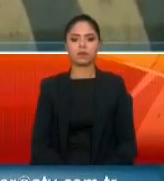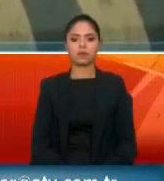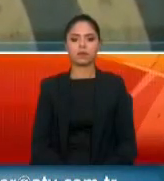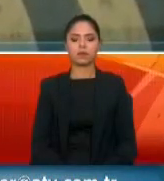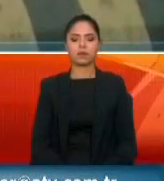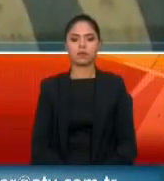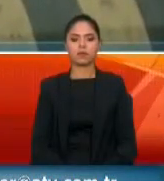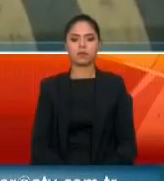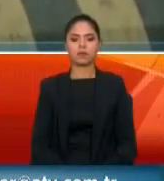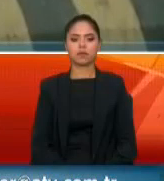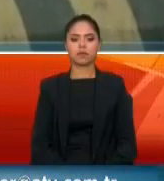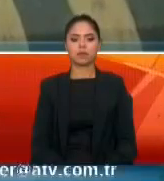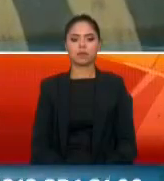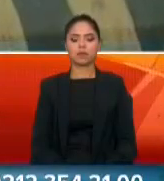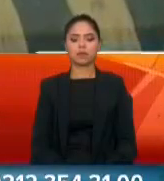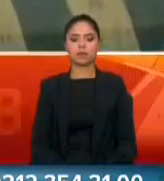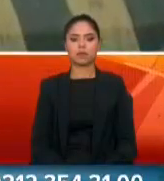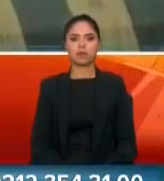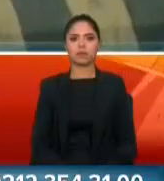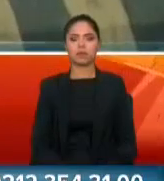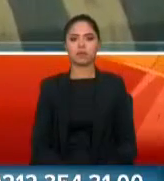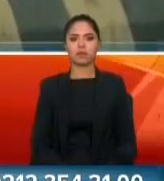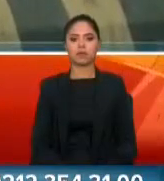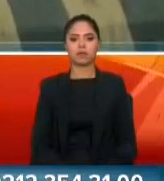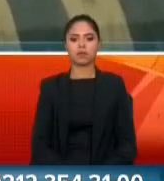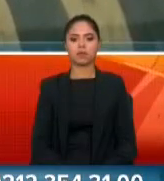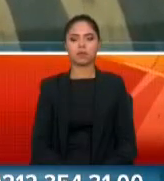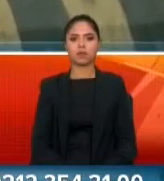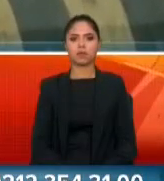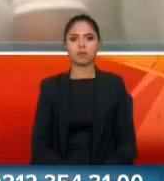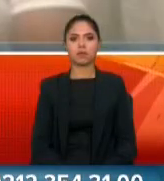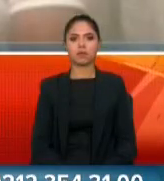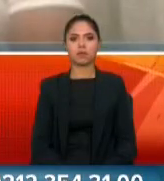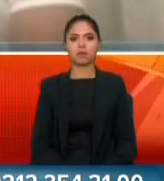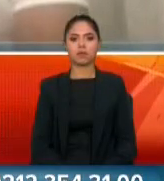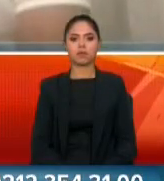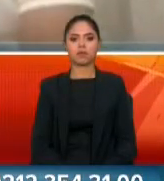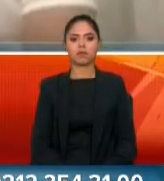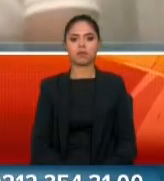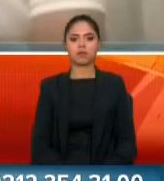suni ve hareketli de olsa dışarıya kendimi belirtiyorum.